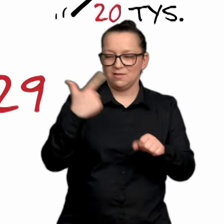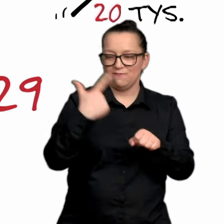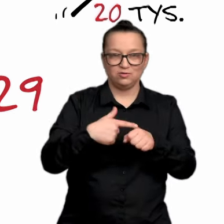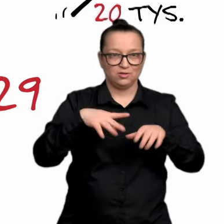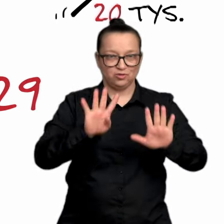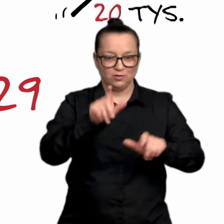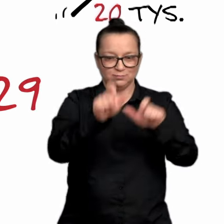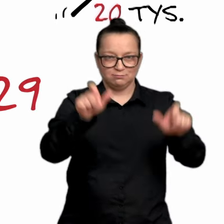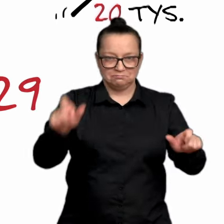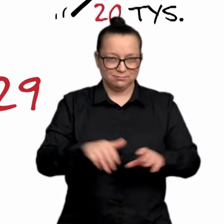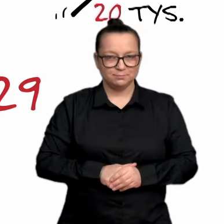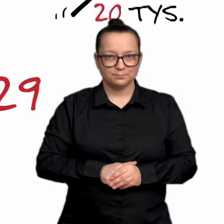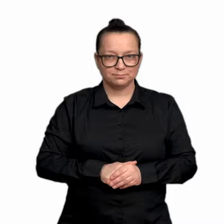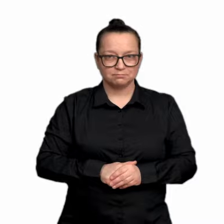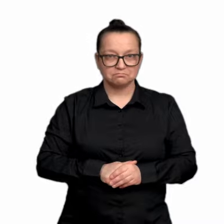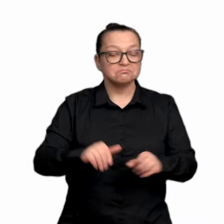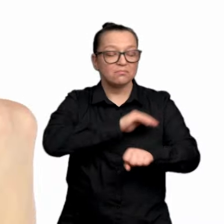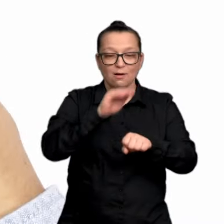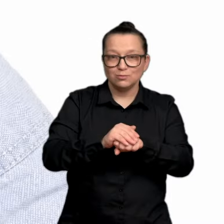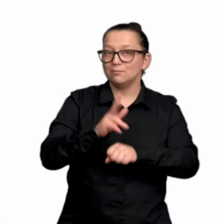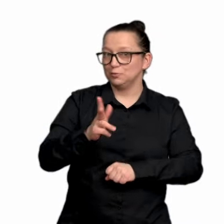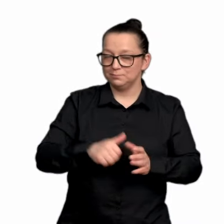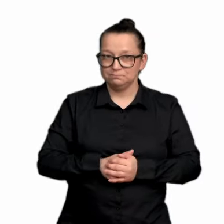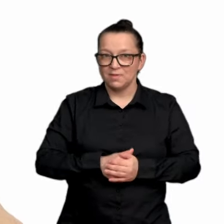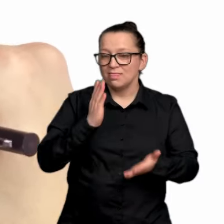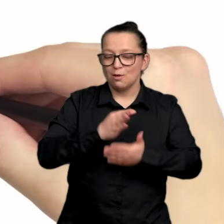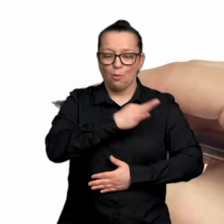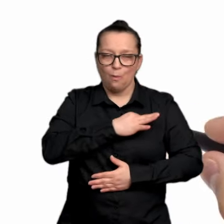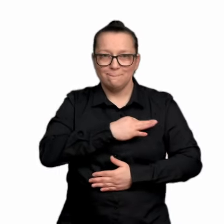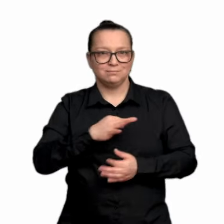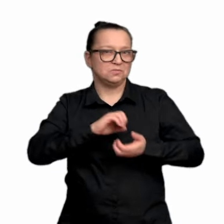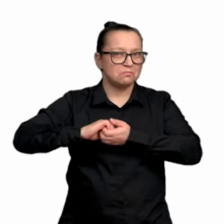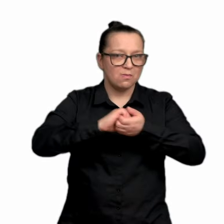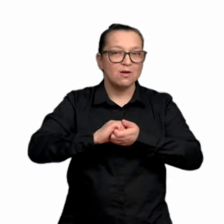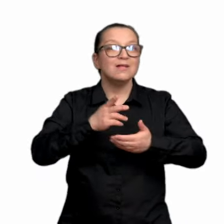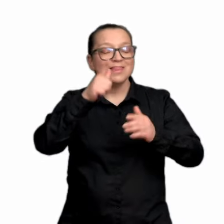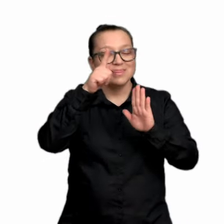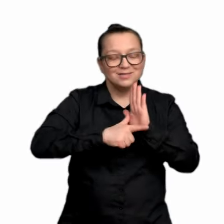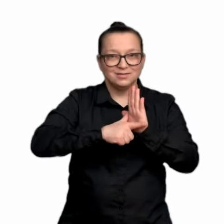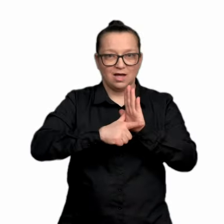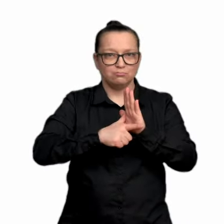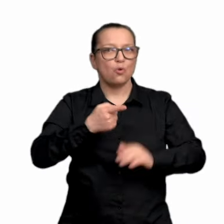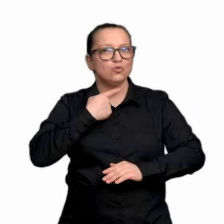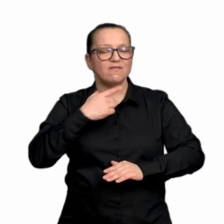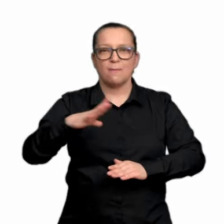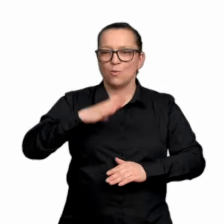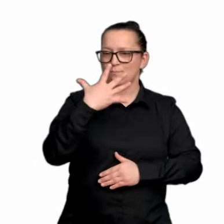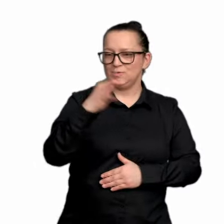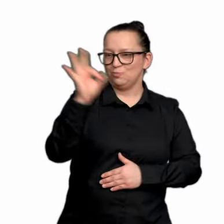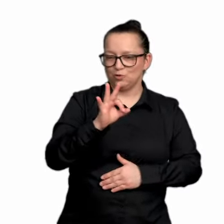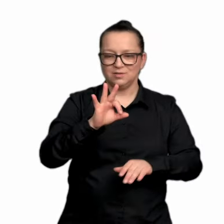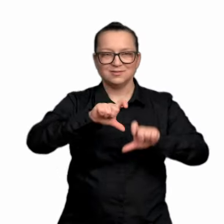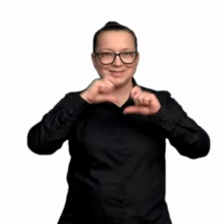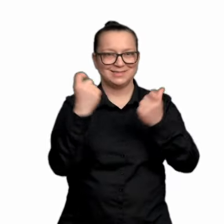niż 29 radnych mandaty otrzymują tylko te komitety wyborcze na których listy głosowało co najmniej